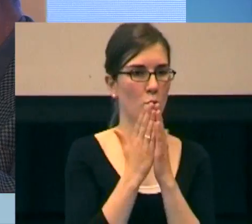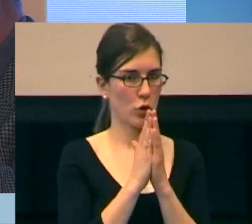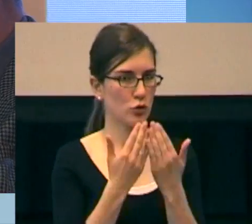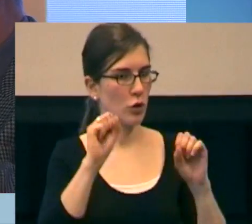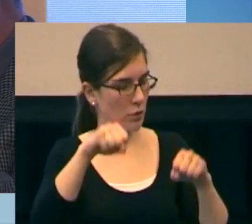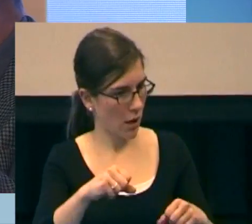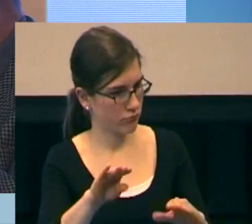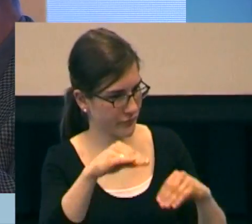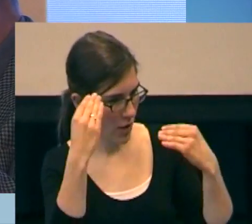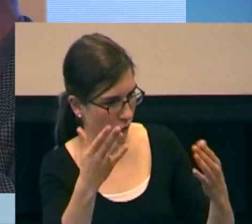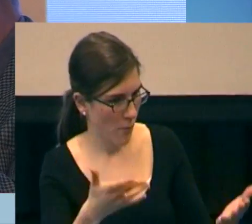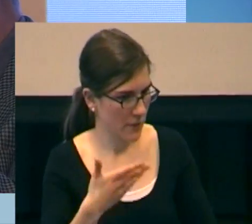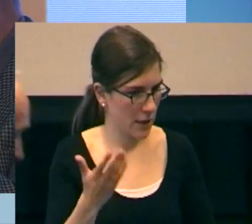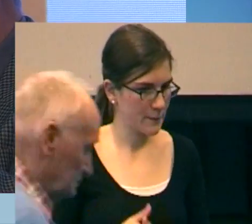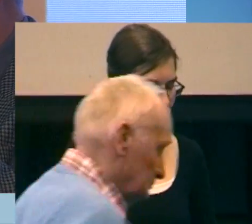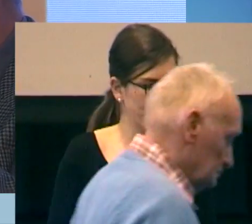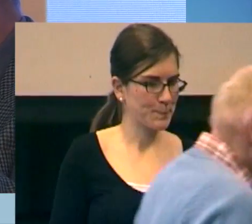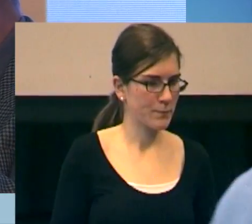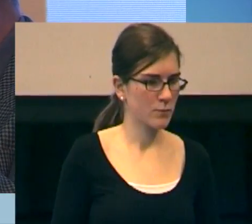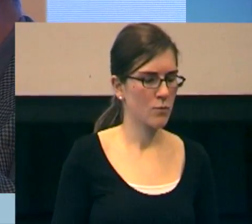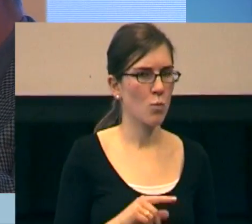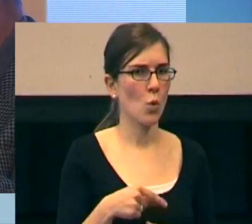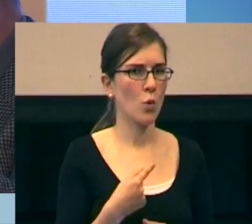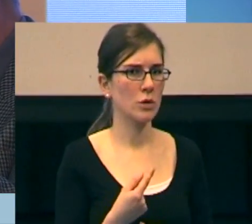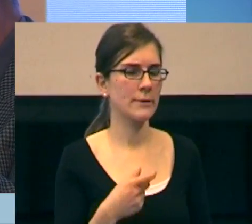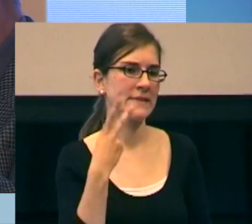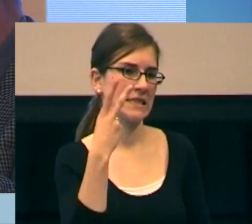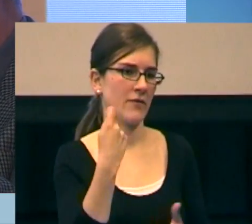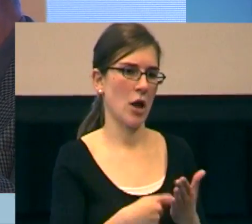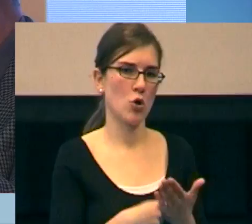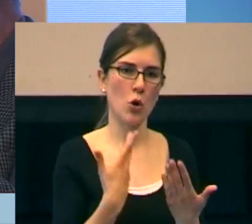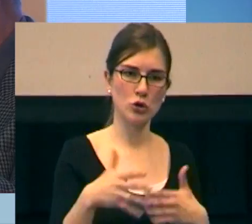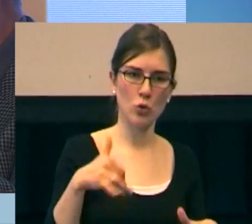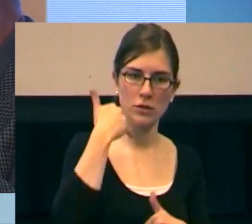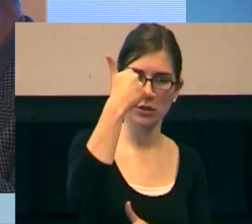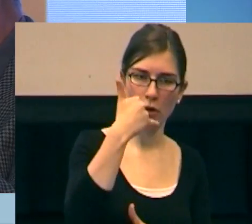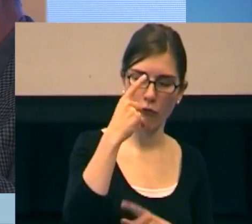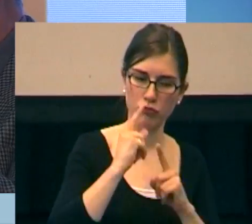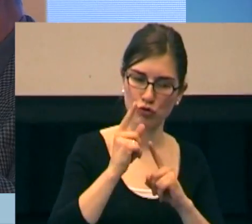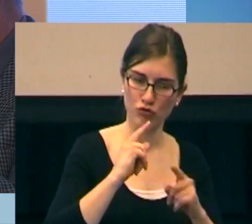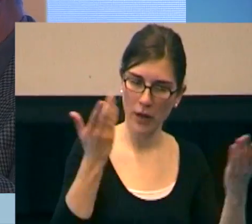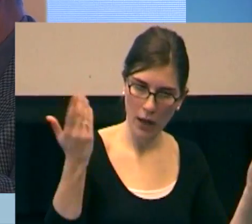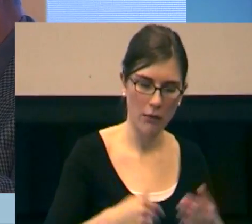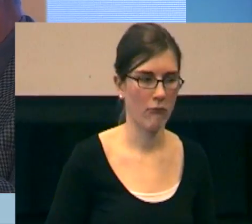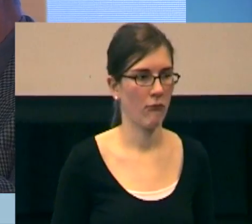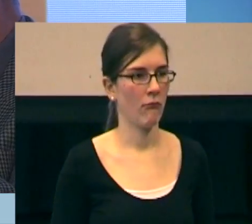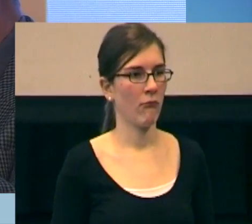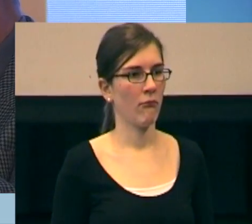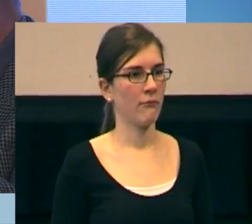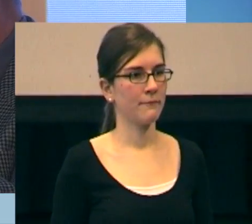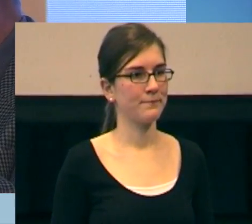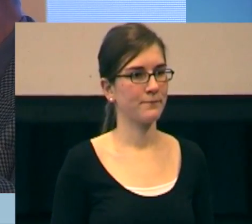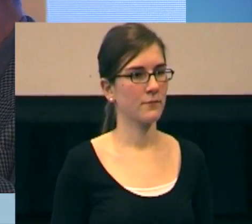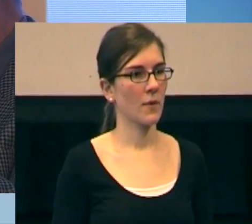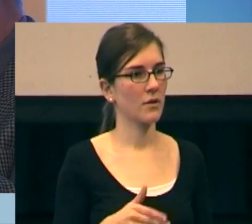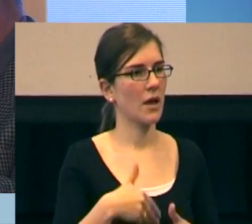informieren und dann noch mal zwei kostenlose Telefongespräche zu führen und dann